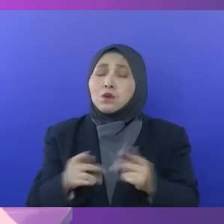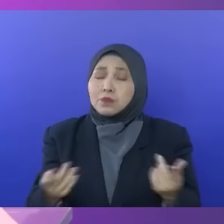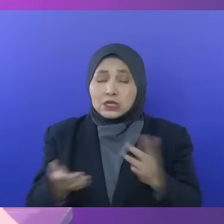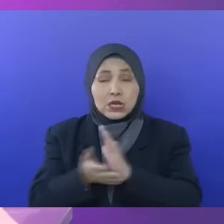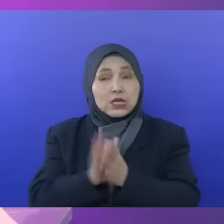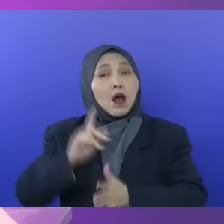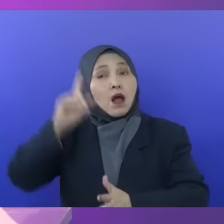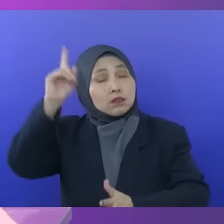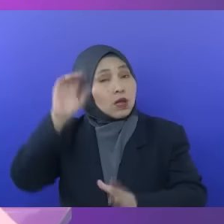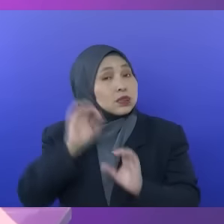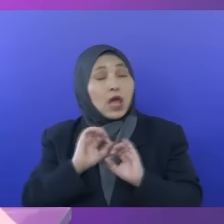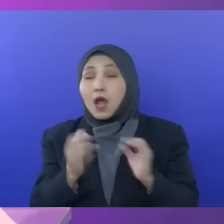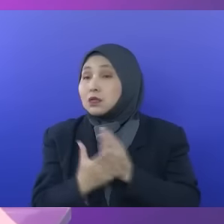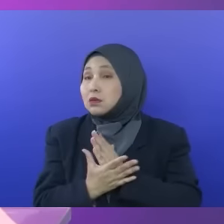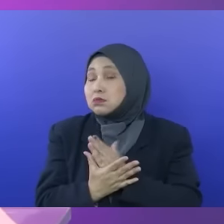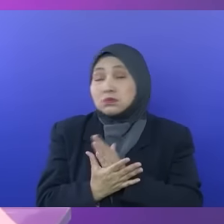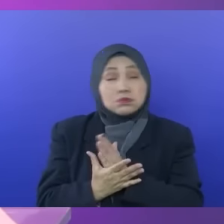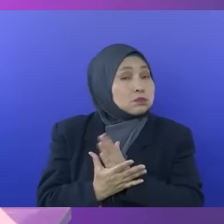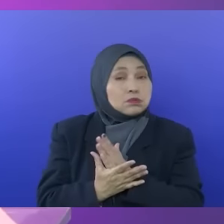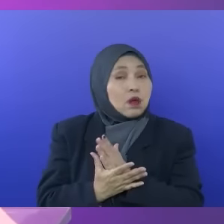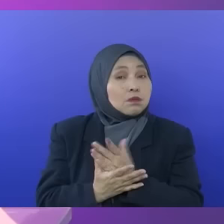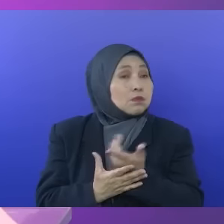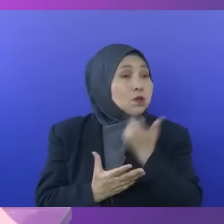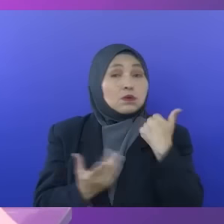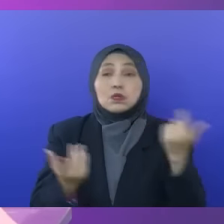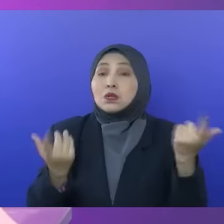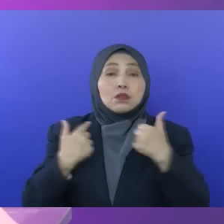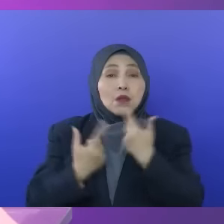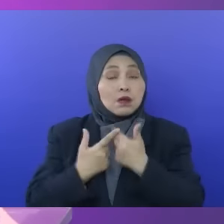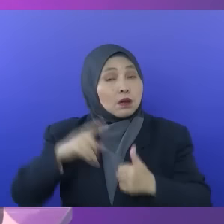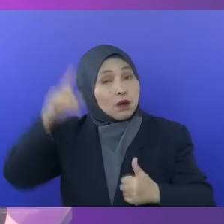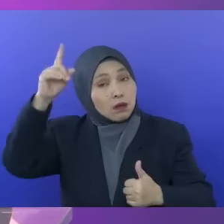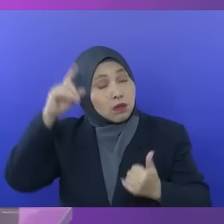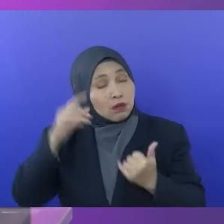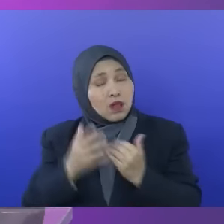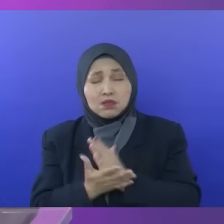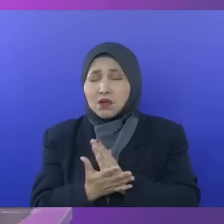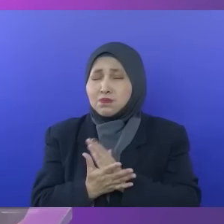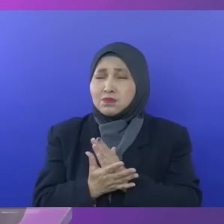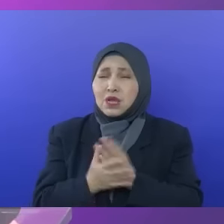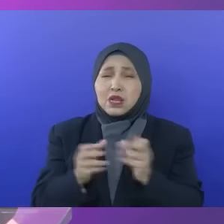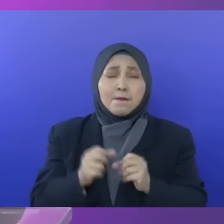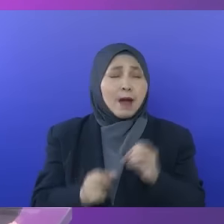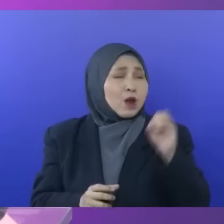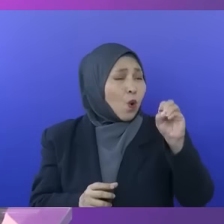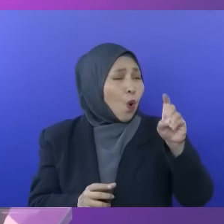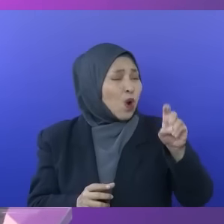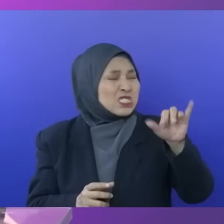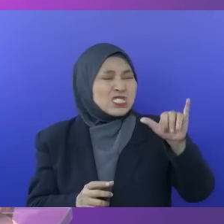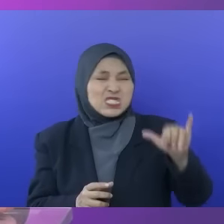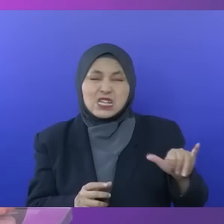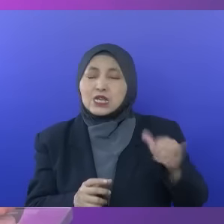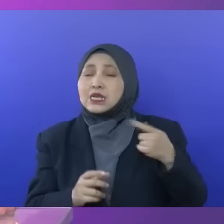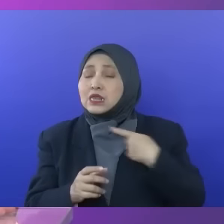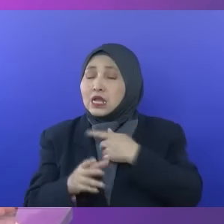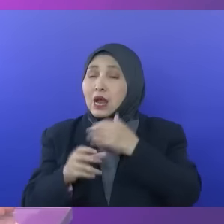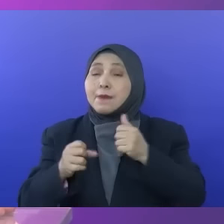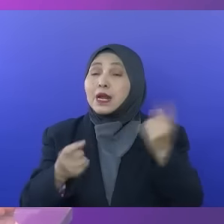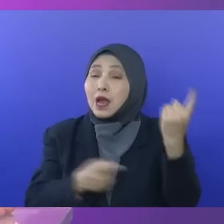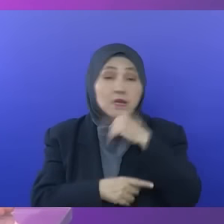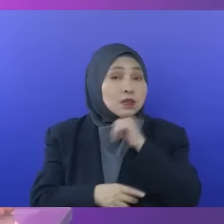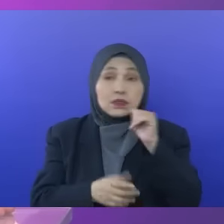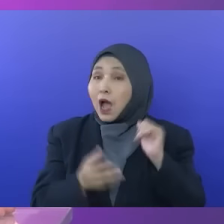tidak ada keraguan karena ia datang daripada Allah tidak ada keraguan gimana kita dapat oksigen pada hari ini tak ragu Maka kalau